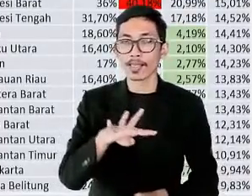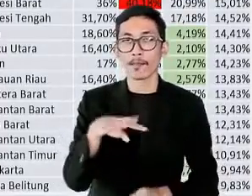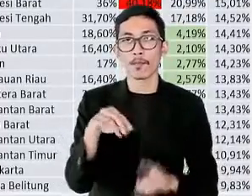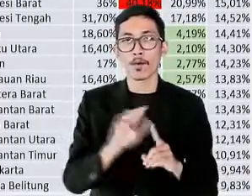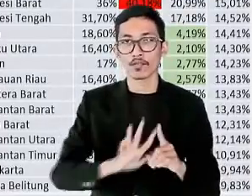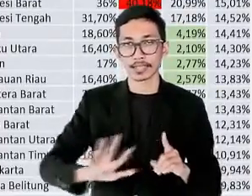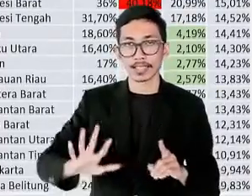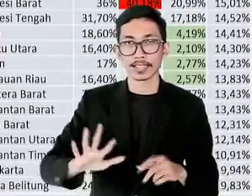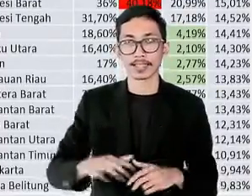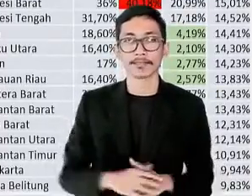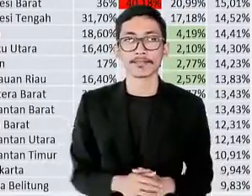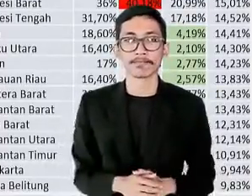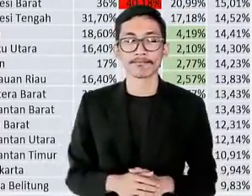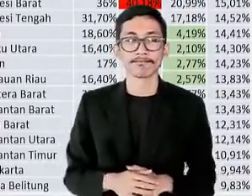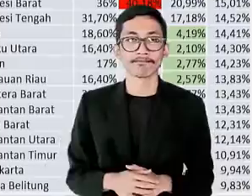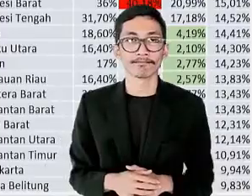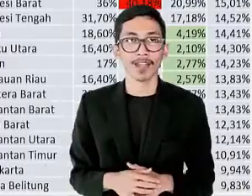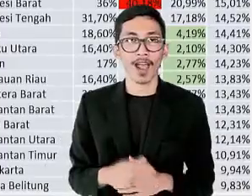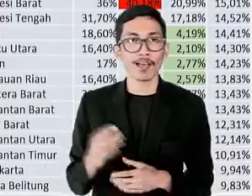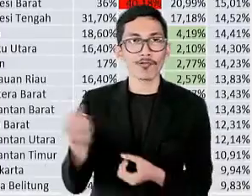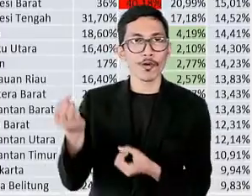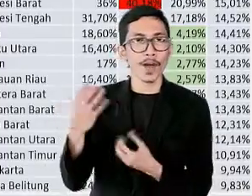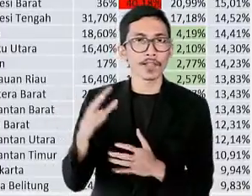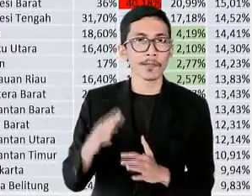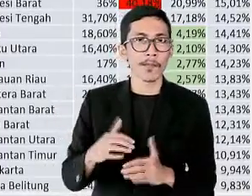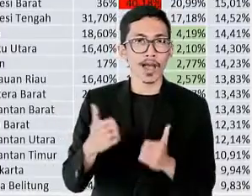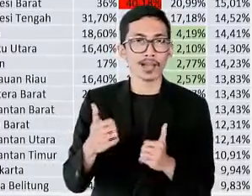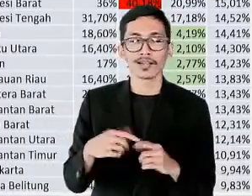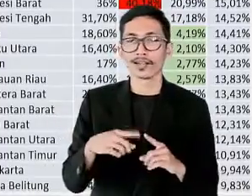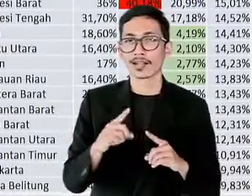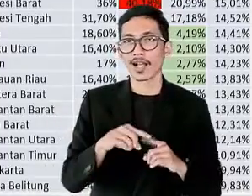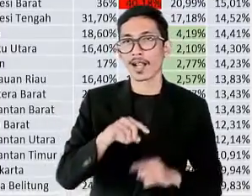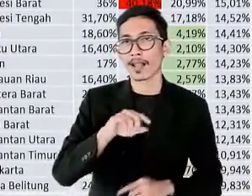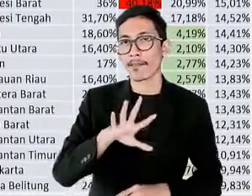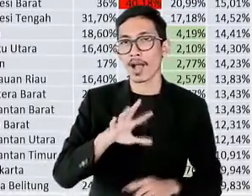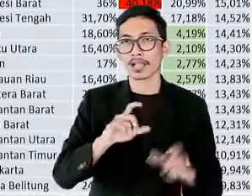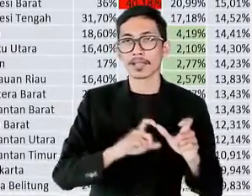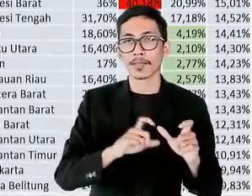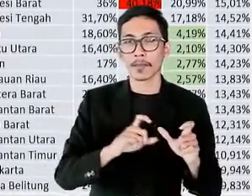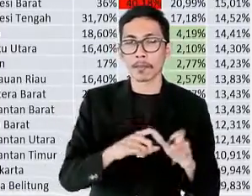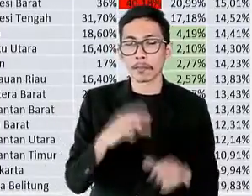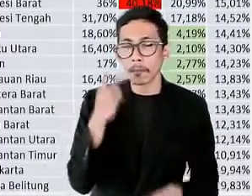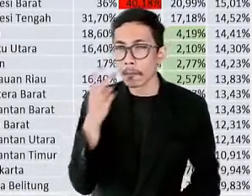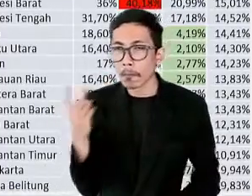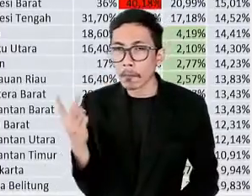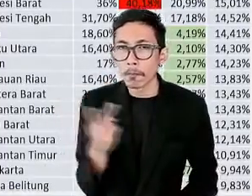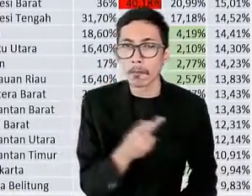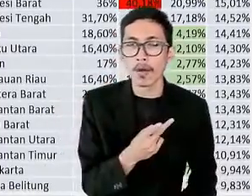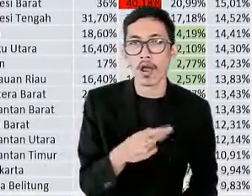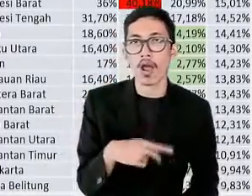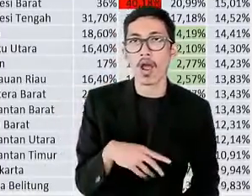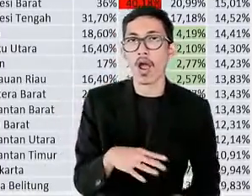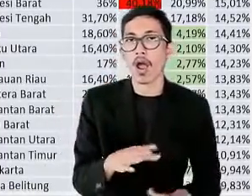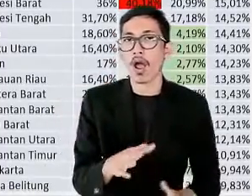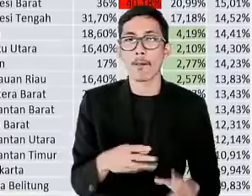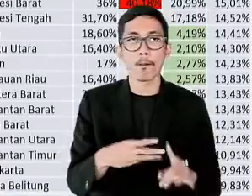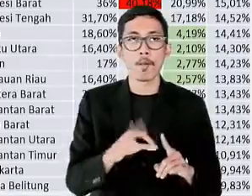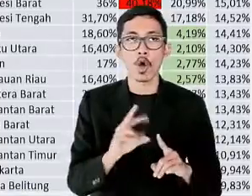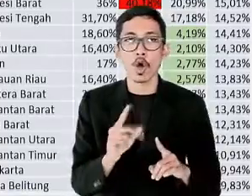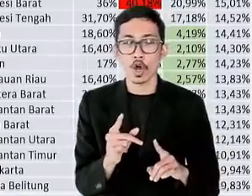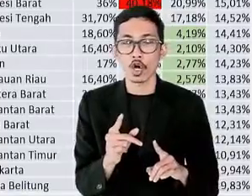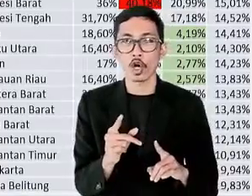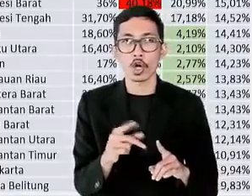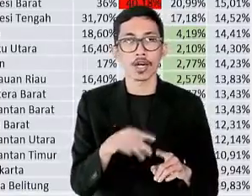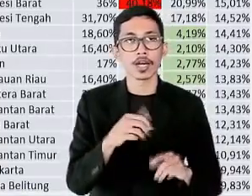lainnya adalah per tanggal 5 Sep tidak ada Provinsi yang memiliki board diatas 60%